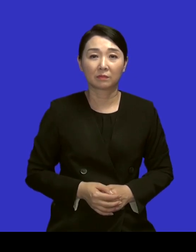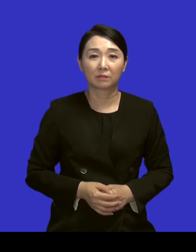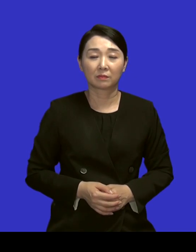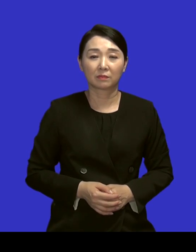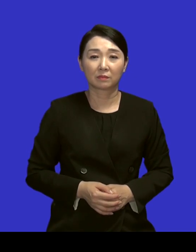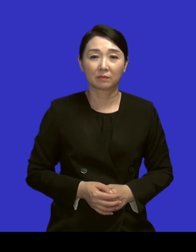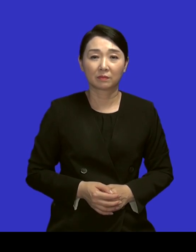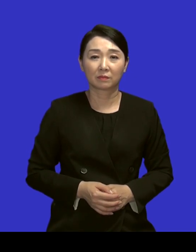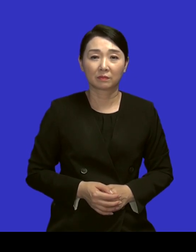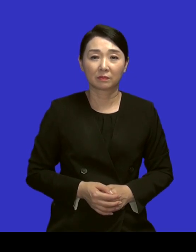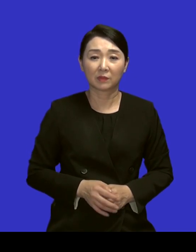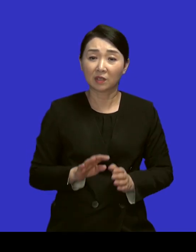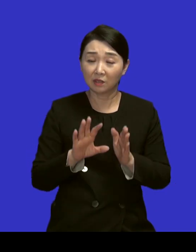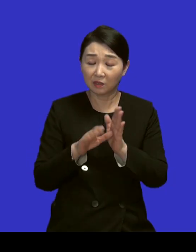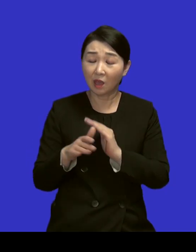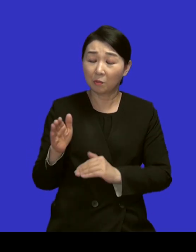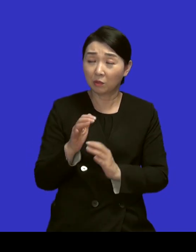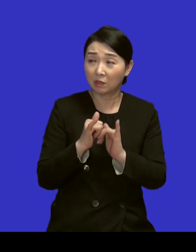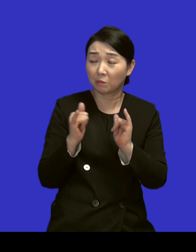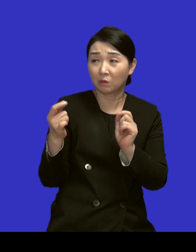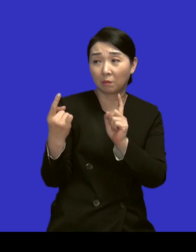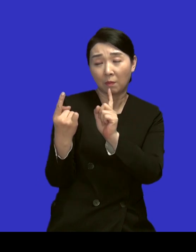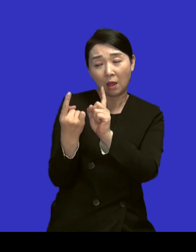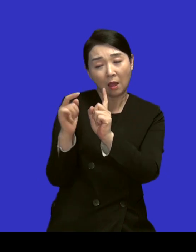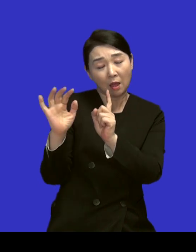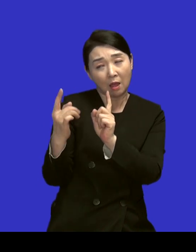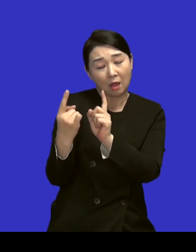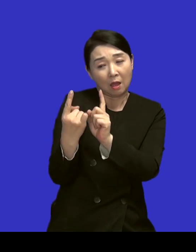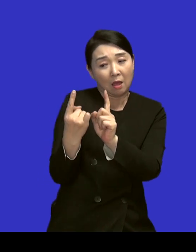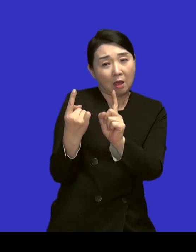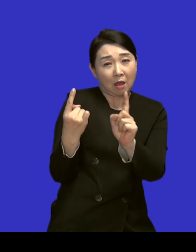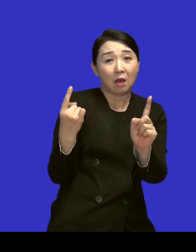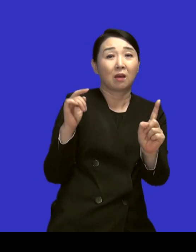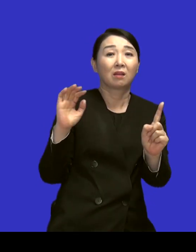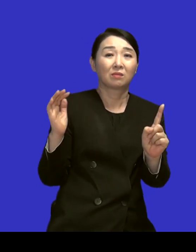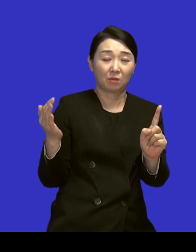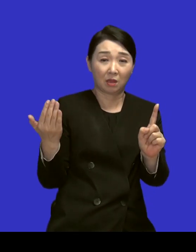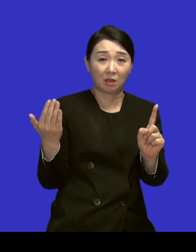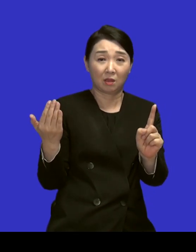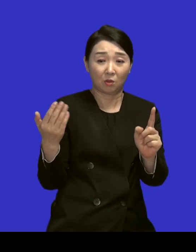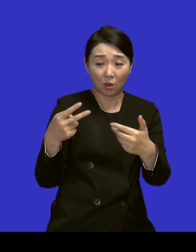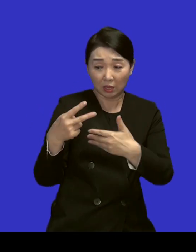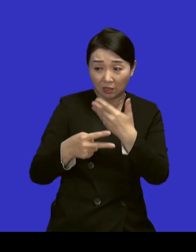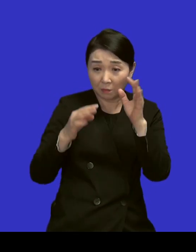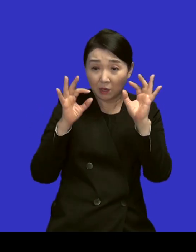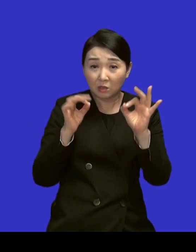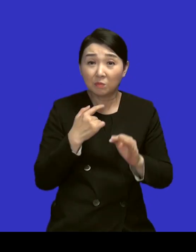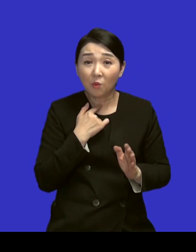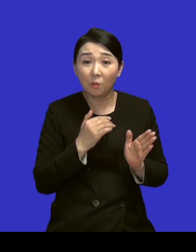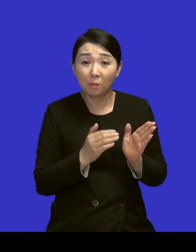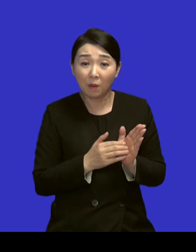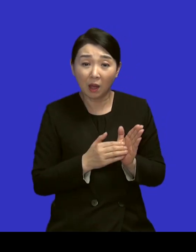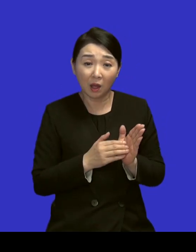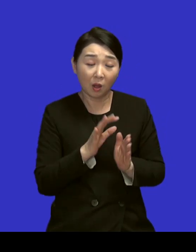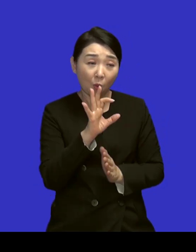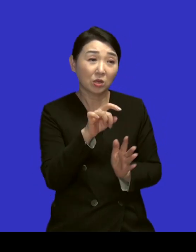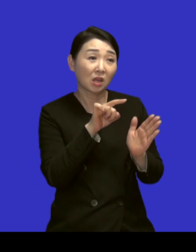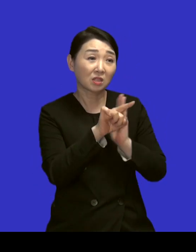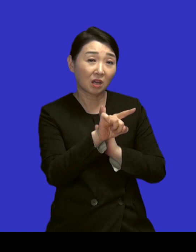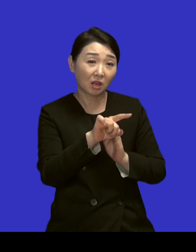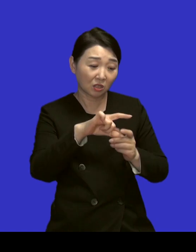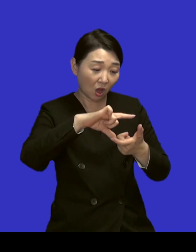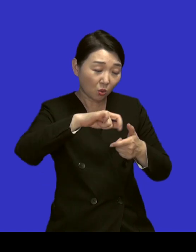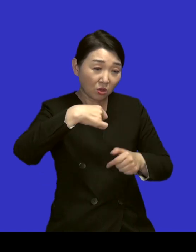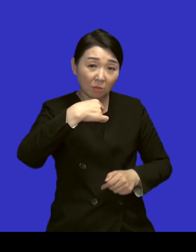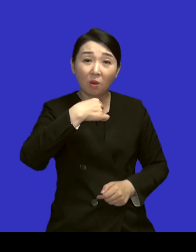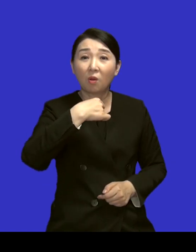그때부터 사람들을 조금 피하기 시작하는 것 같더라고요. 그래서 드라마에서만 보던 화장실 가서 도시락 먹는